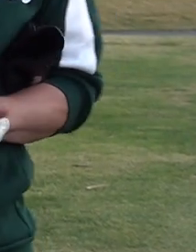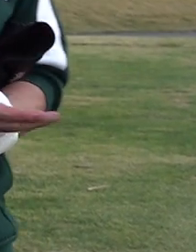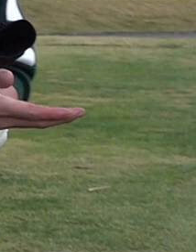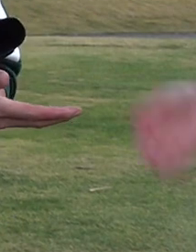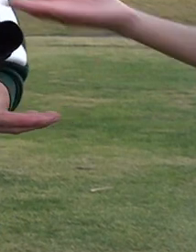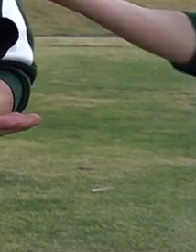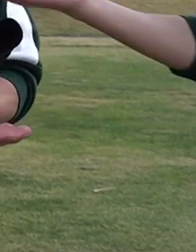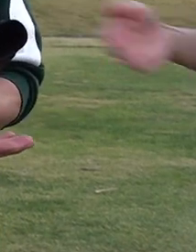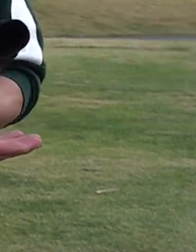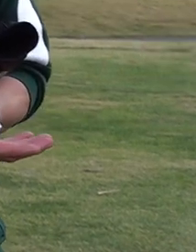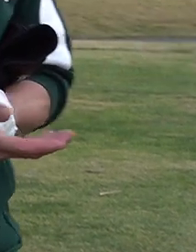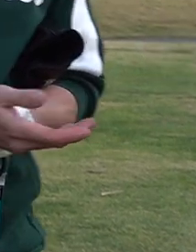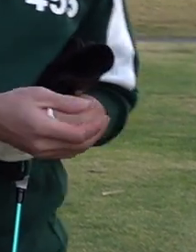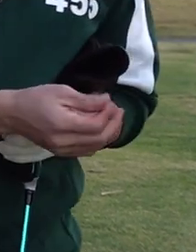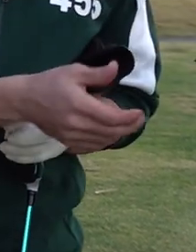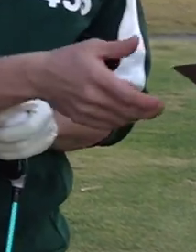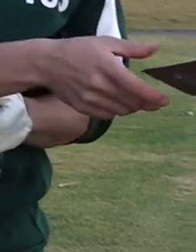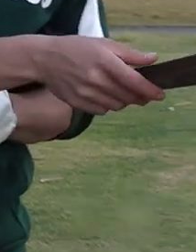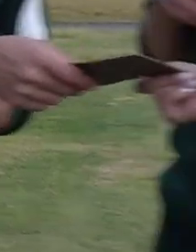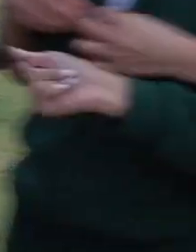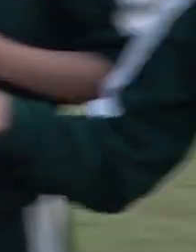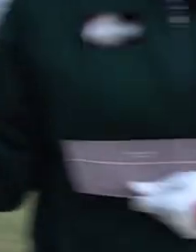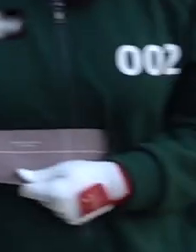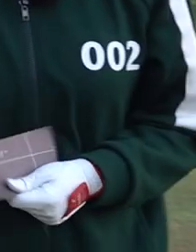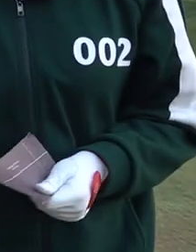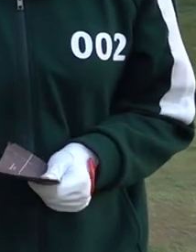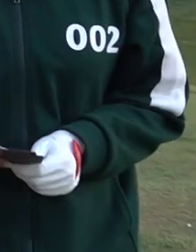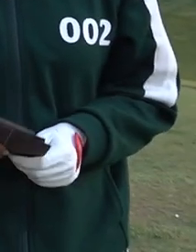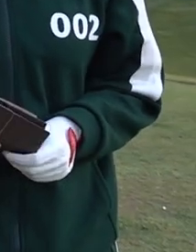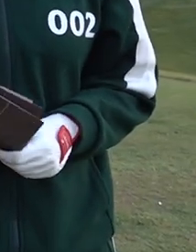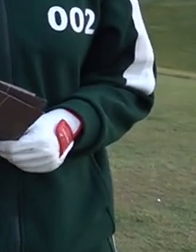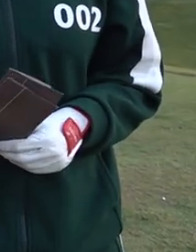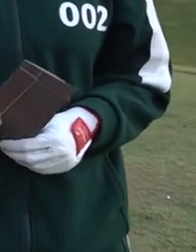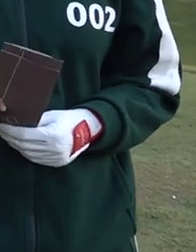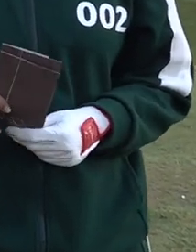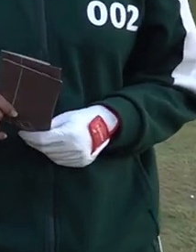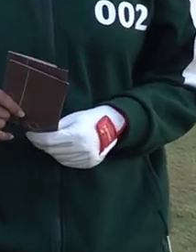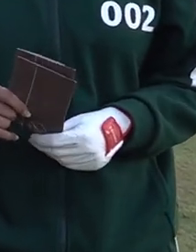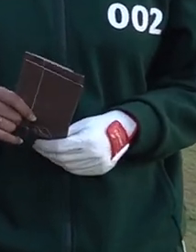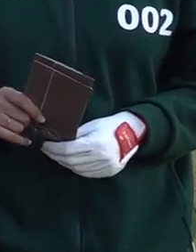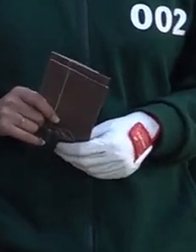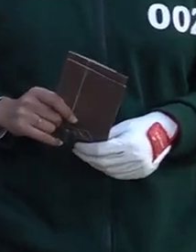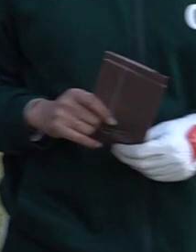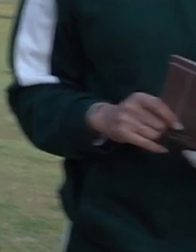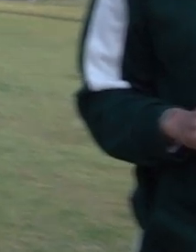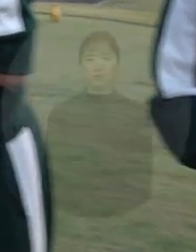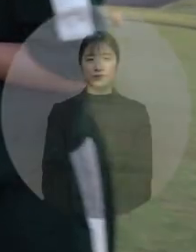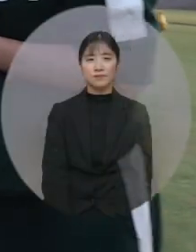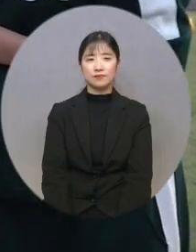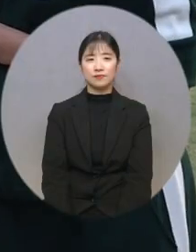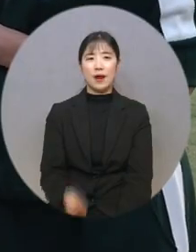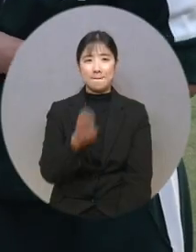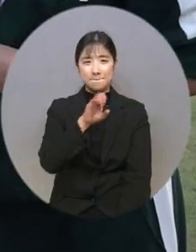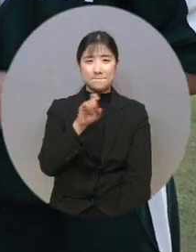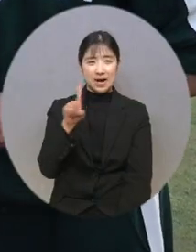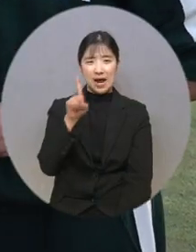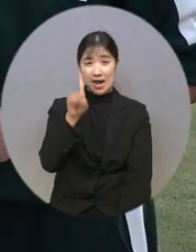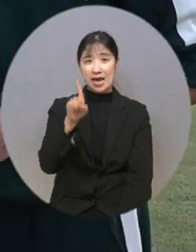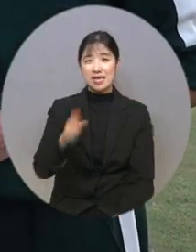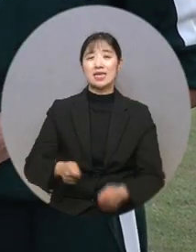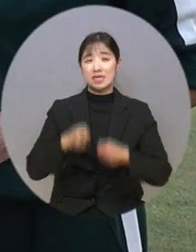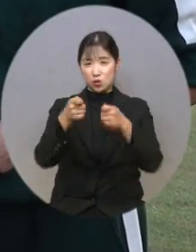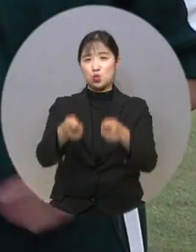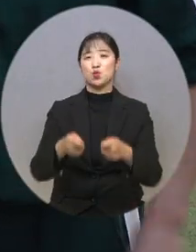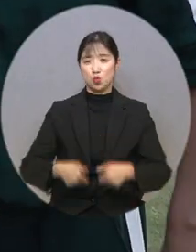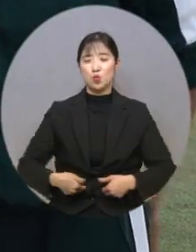아. 이거 맞는 거 같은데 내가 아, 한 장씩 아, 벌었구나. 어? 한 장씩 또 드려야 돼 우리가. 아 그렇게 어. 하고 여기서 한 장.